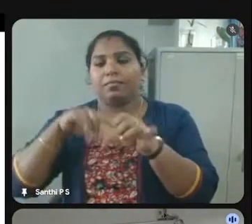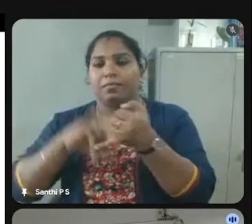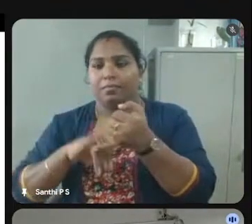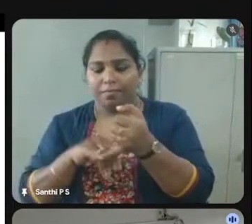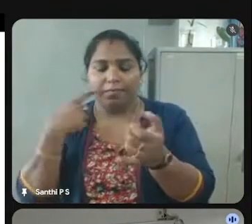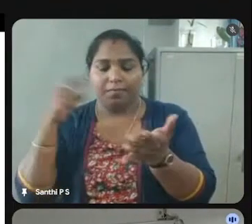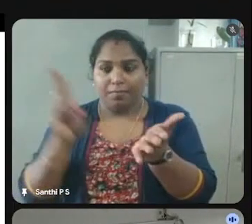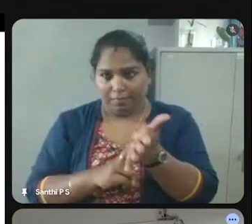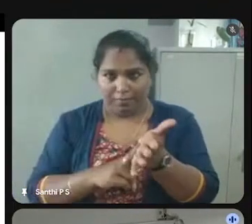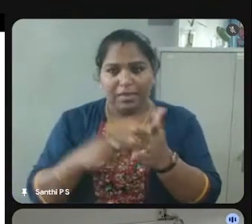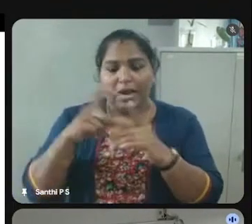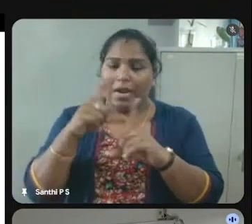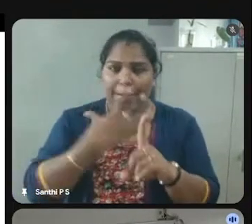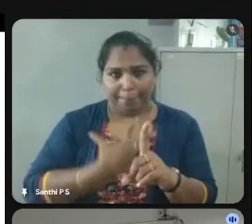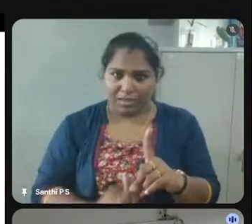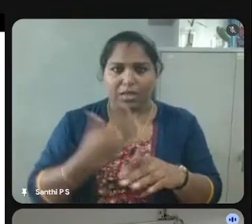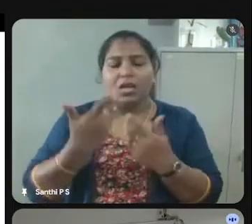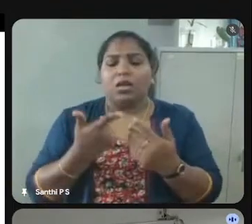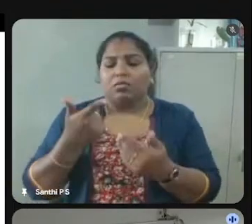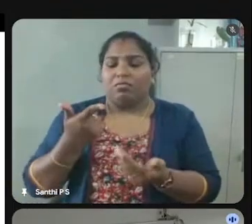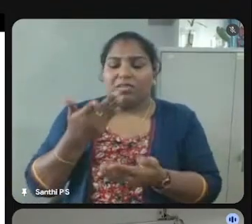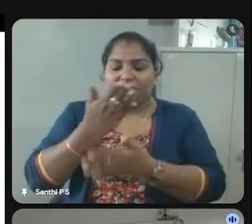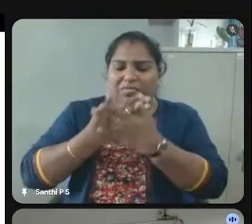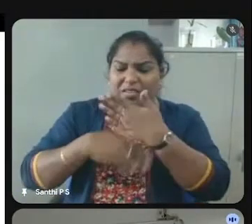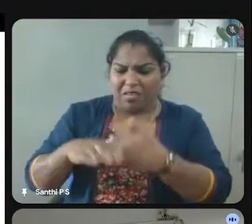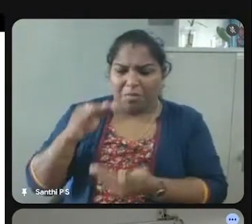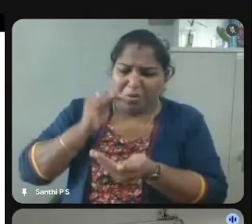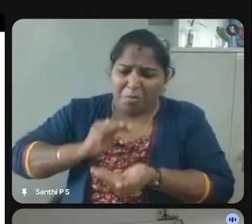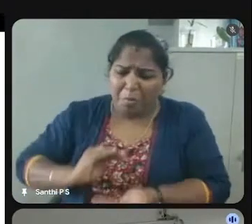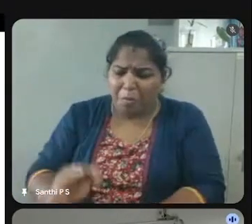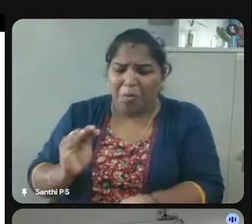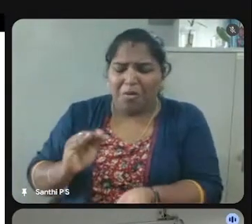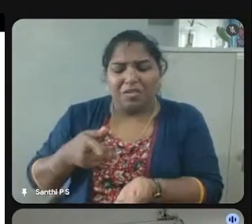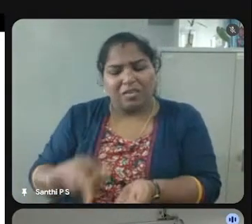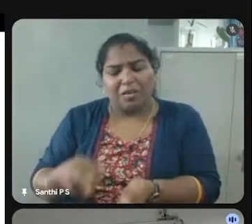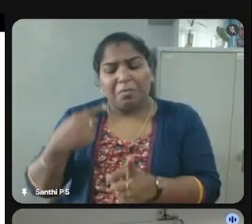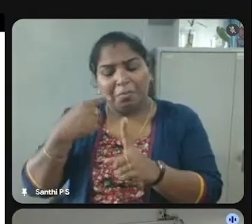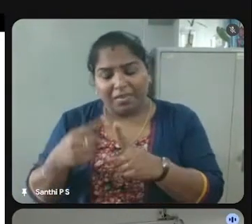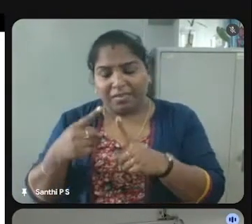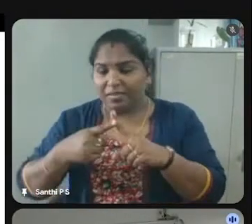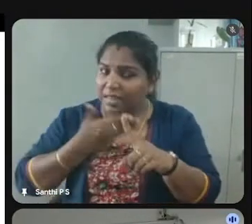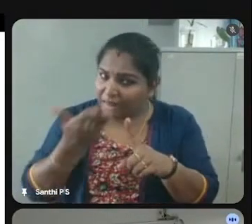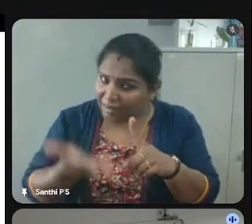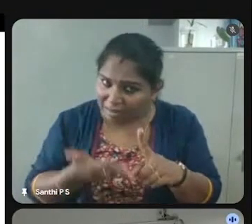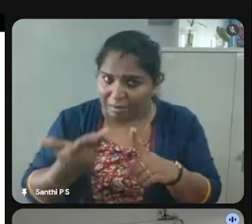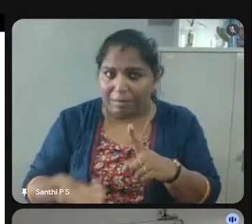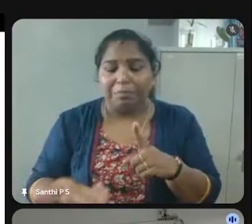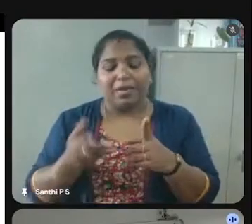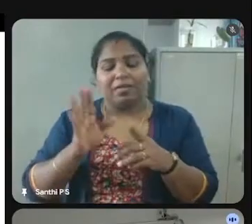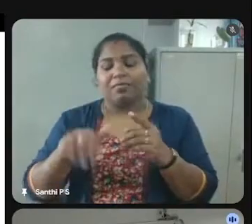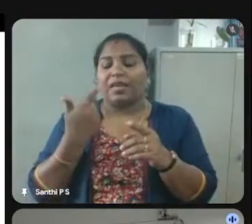വന്നല്ലോ എന്നുള്ളത് തുടങ്ങി ഈ പോകുന്ന തെറപ്പി പ്രോസസ്സിലടക്കം നമുക്ക് നന്നായിട്ടൊരു നമ്മുടെ ഒരു ഇൻപുട്ട്